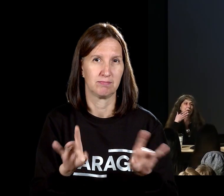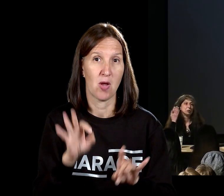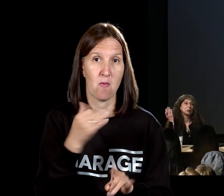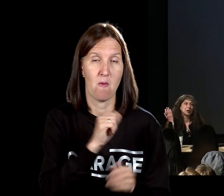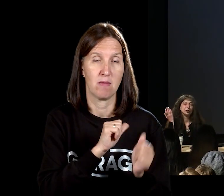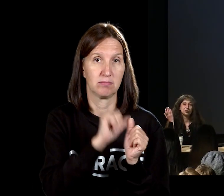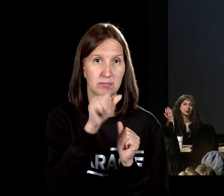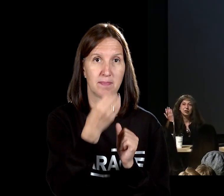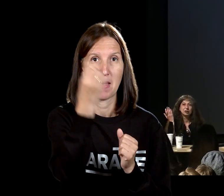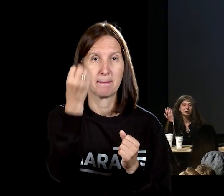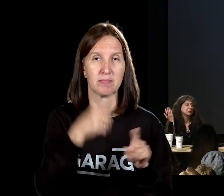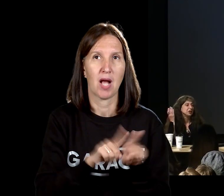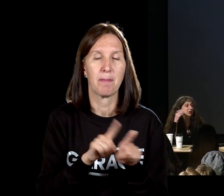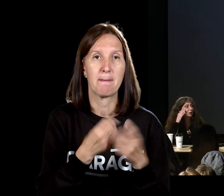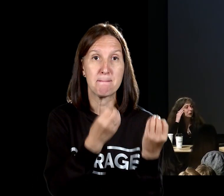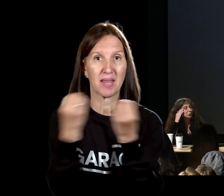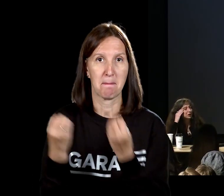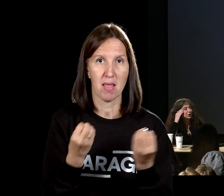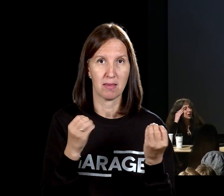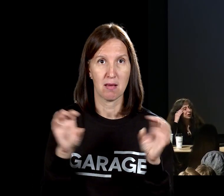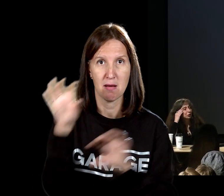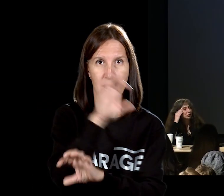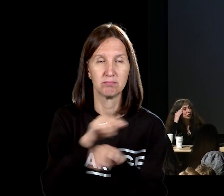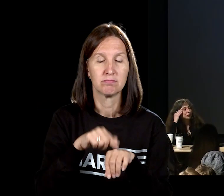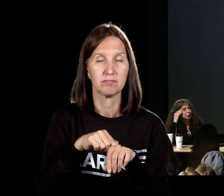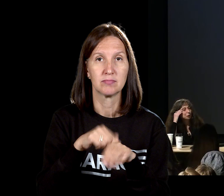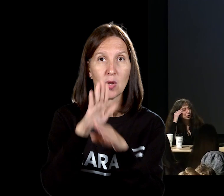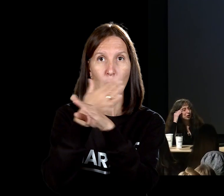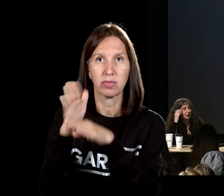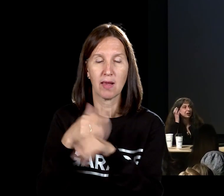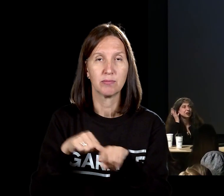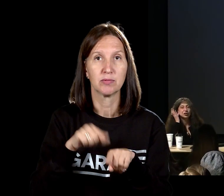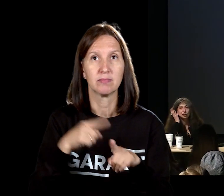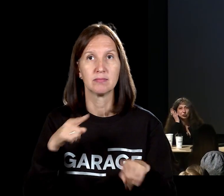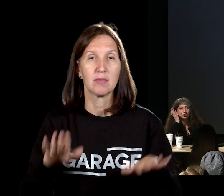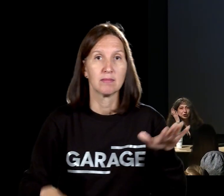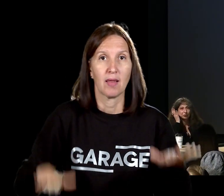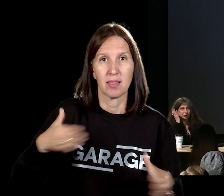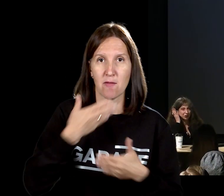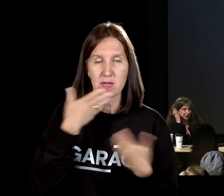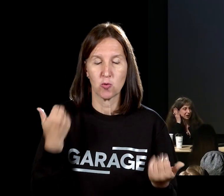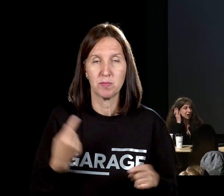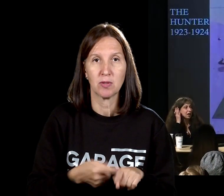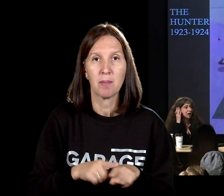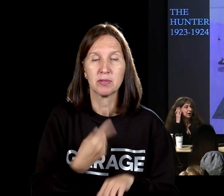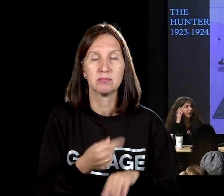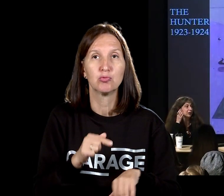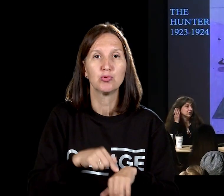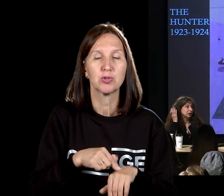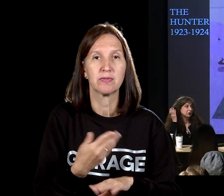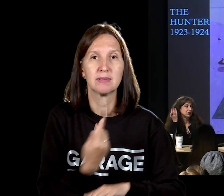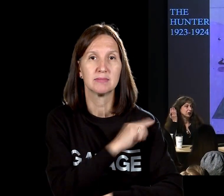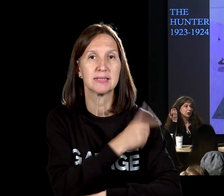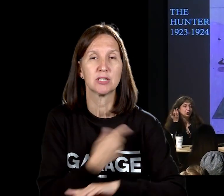как бы, которые парят в некой невесомости, которые больше никакая сила тяжести не удерживает вместе.